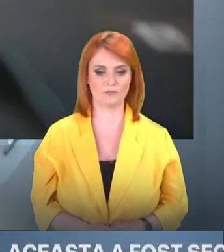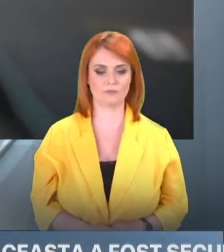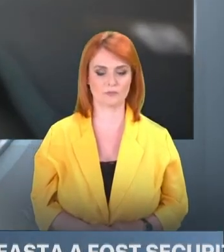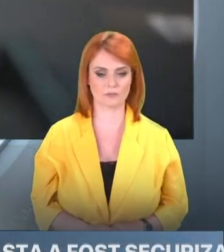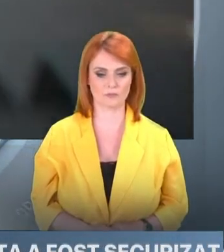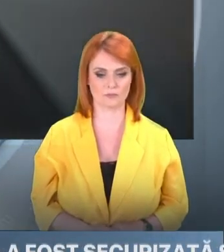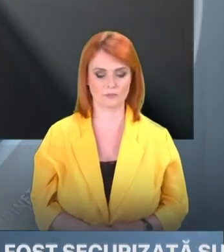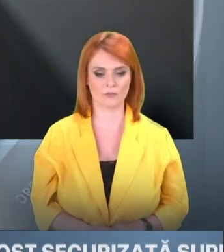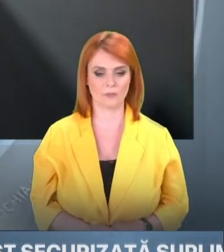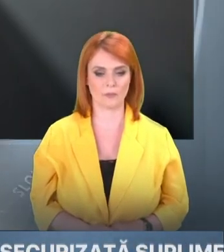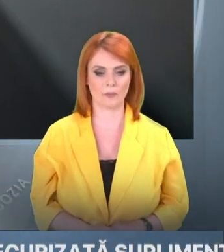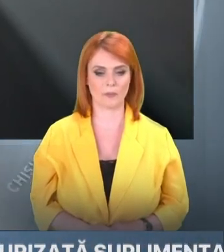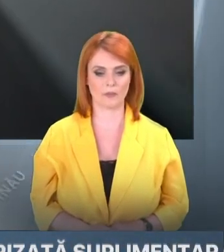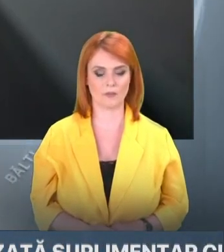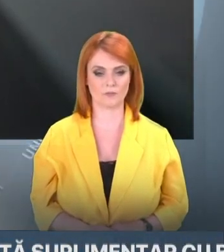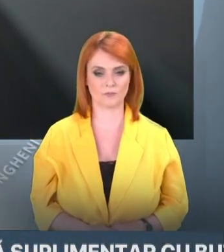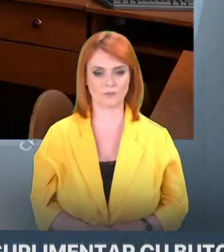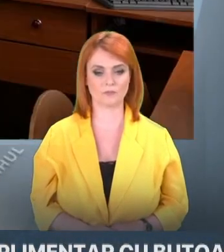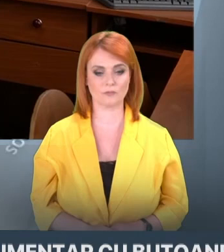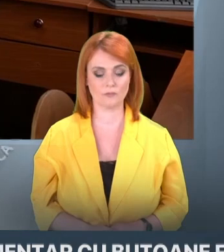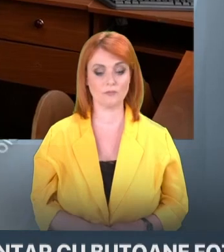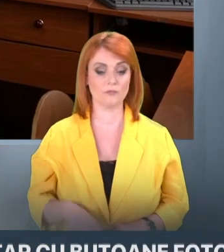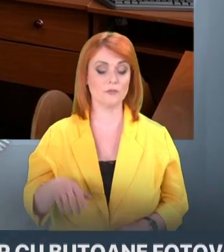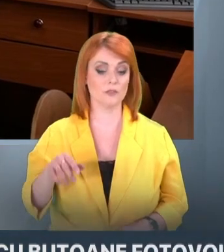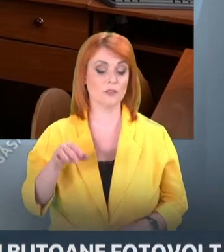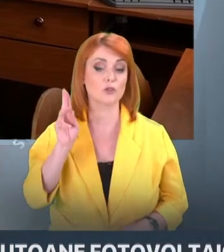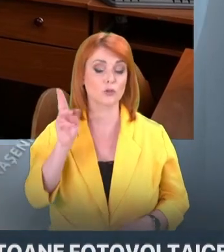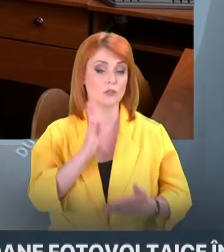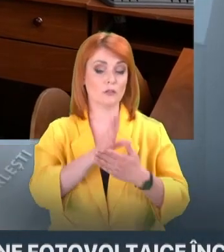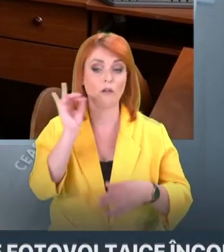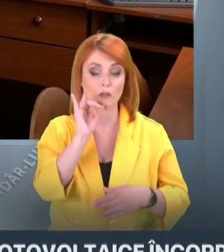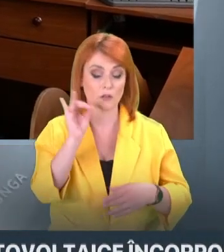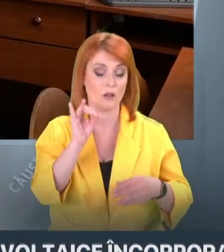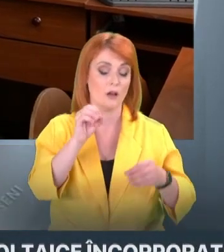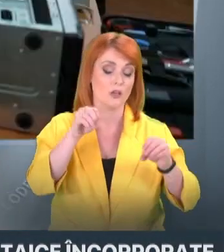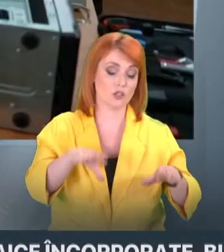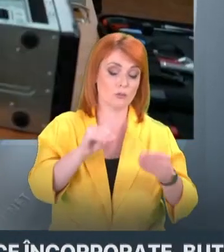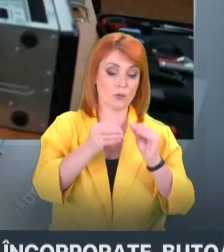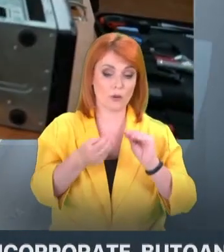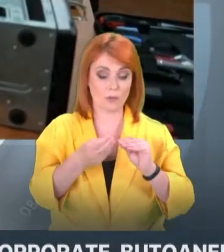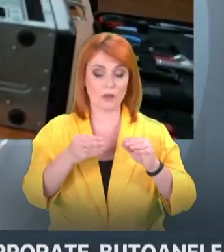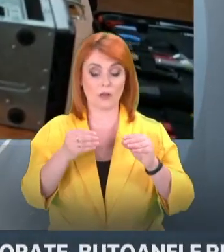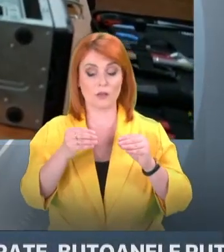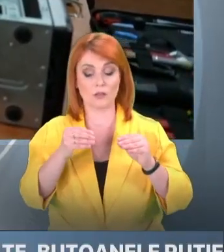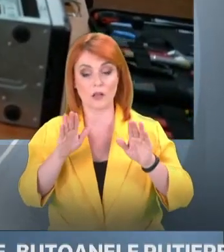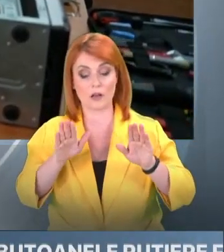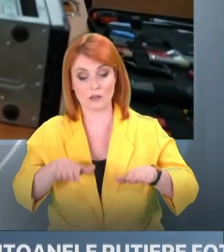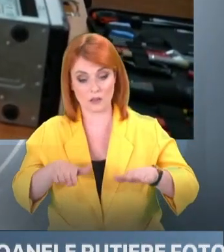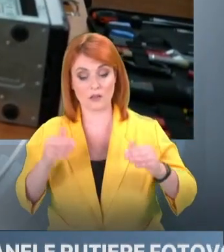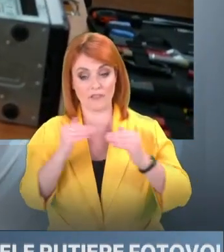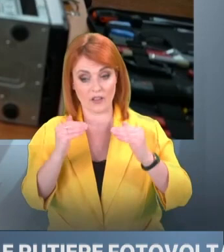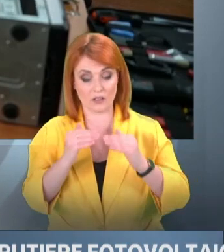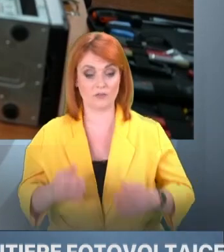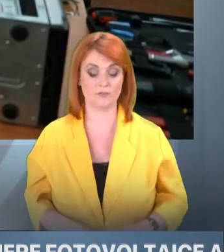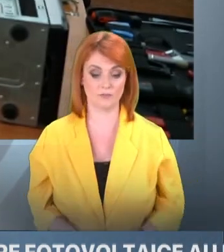gestionat de autoritatea publică locală și alți parteneri interesați să rezolve problemele ocupării la nivel local și integrării tinerilor